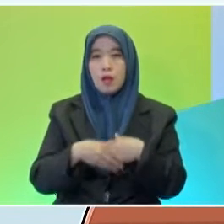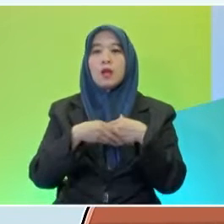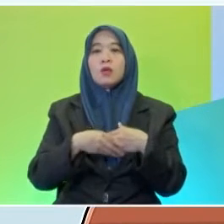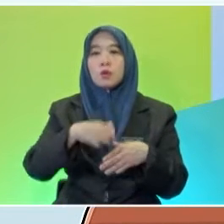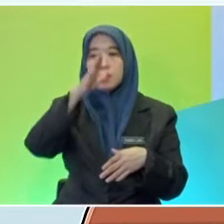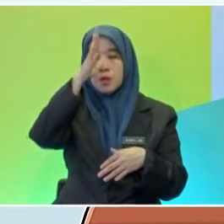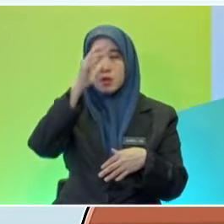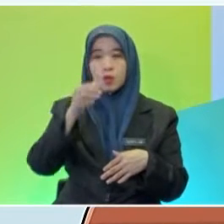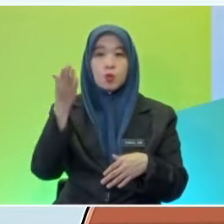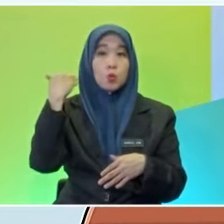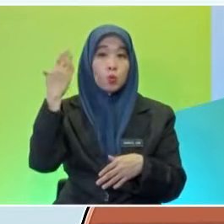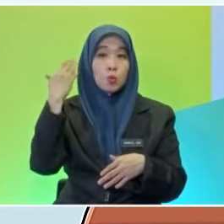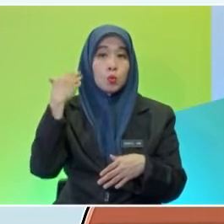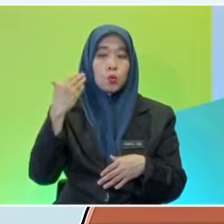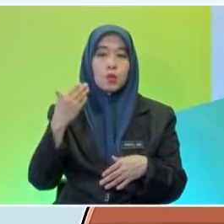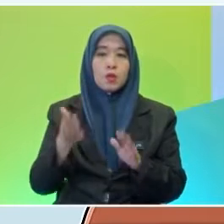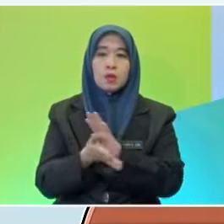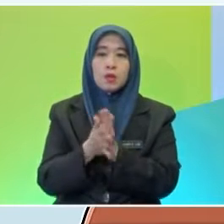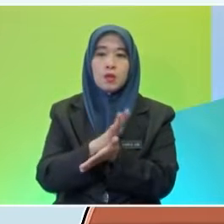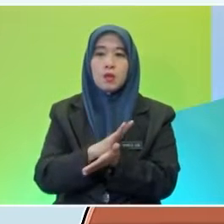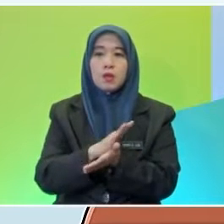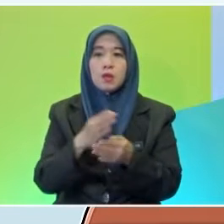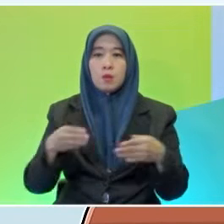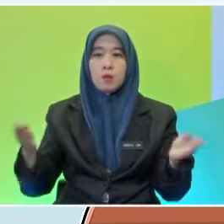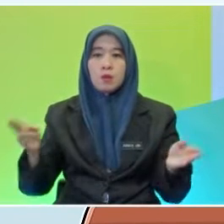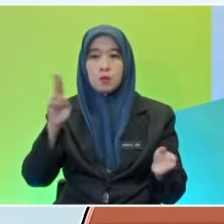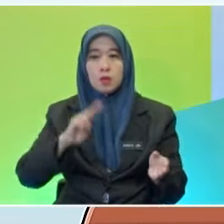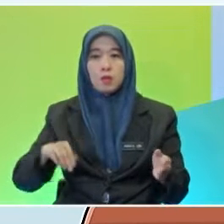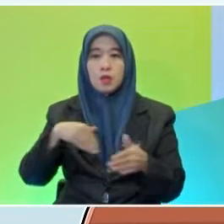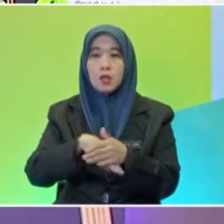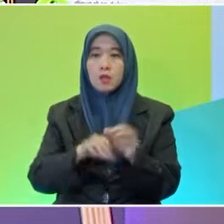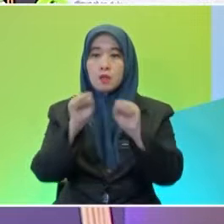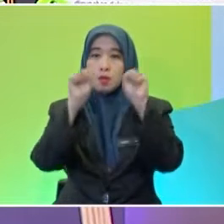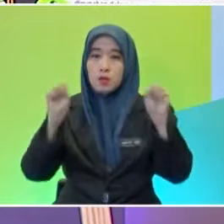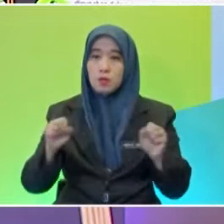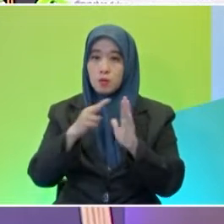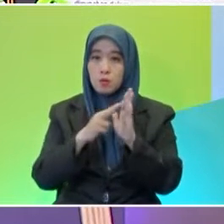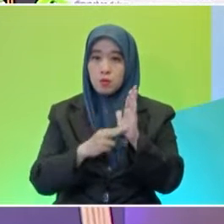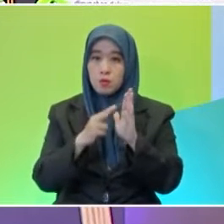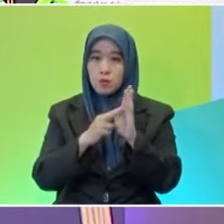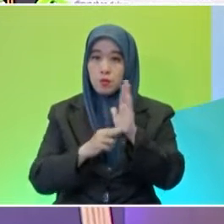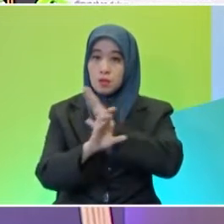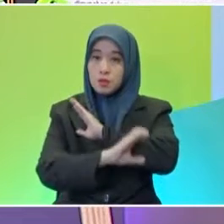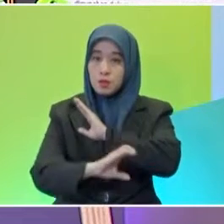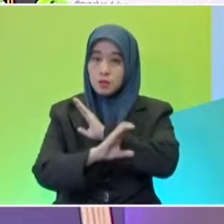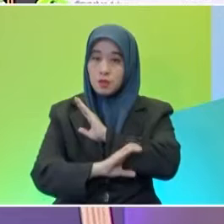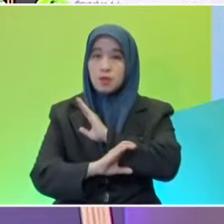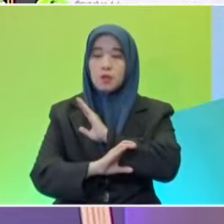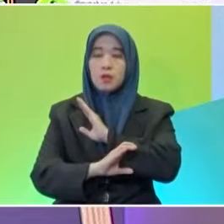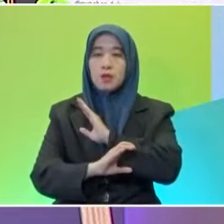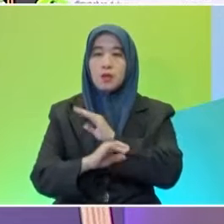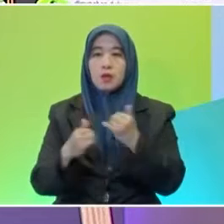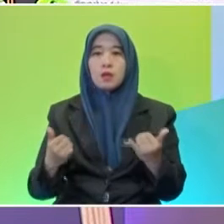Melayu menjadi bahasa utama dalam sistem perundangan negara Oke Baik seterusnya kita lihat bahasa Melayu